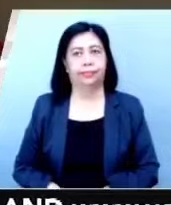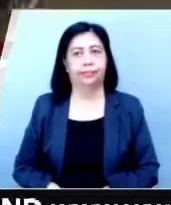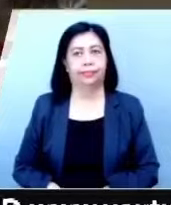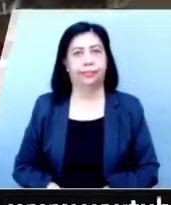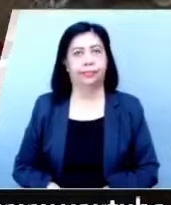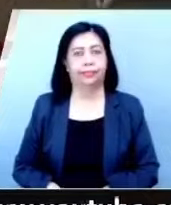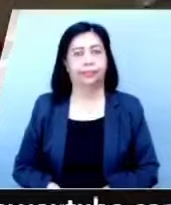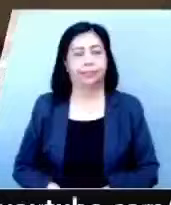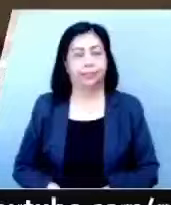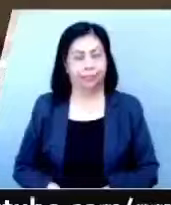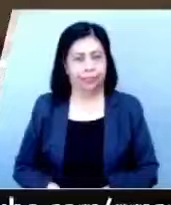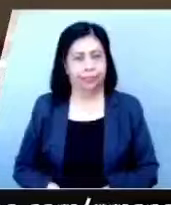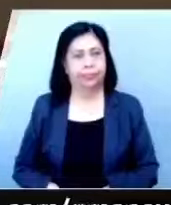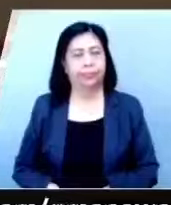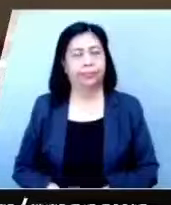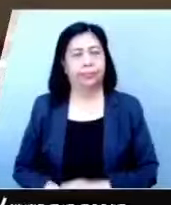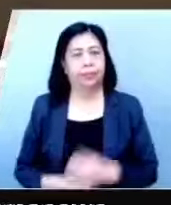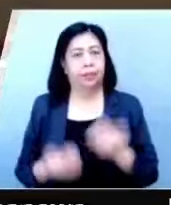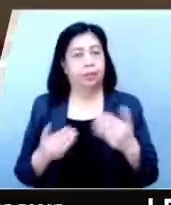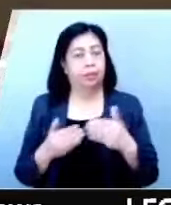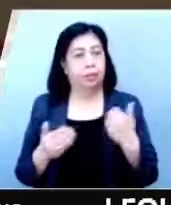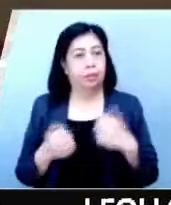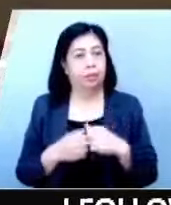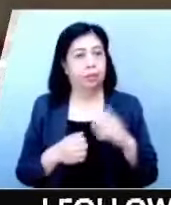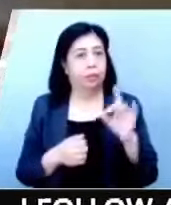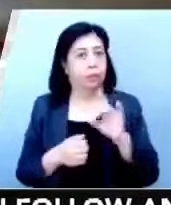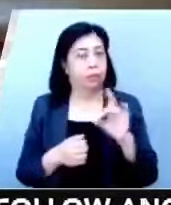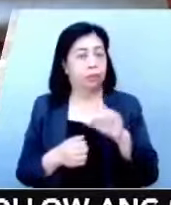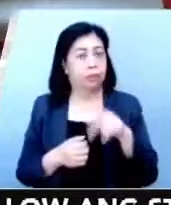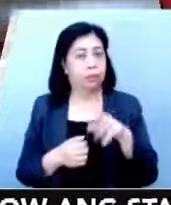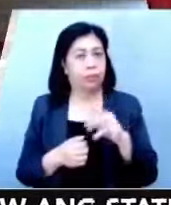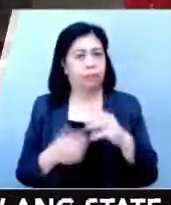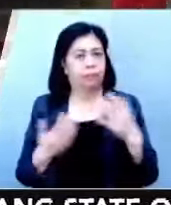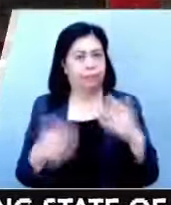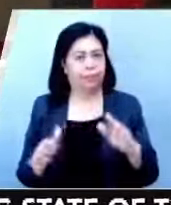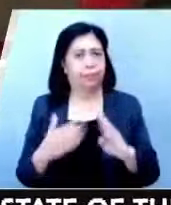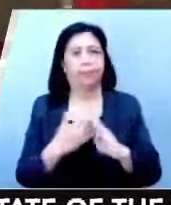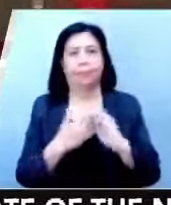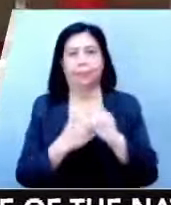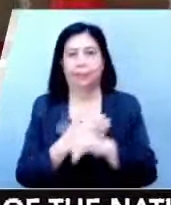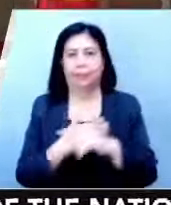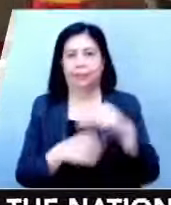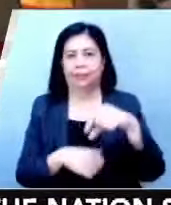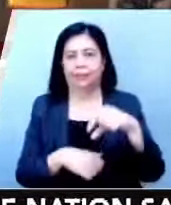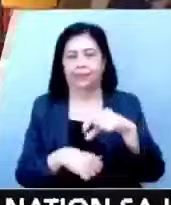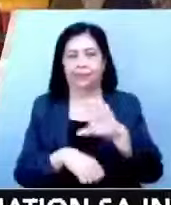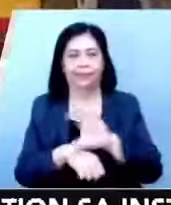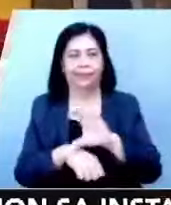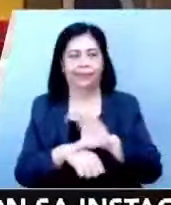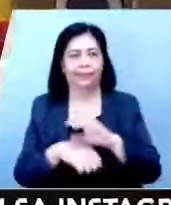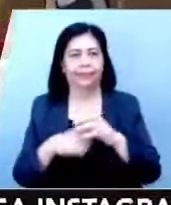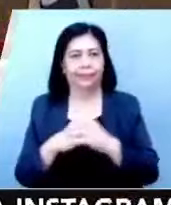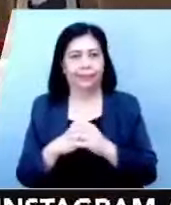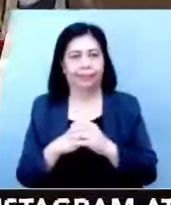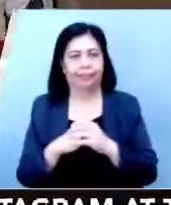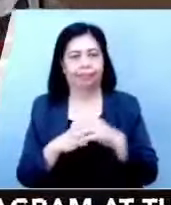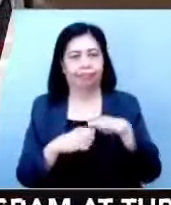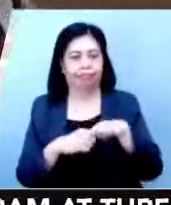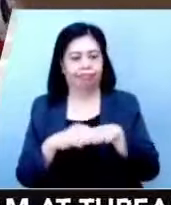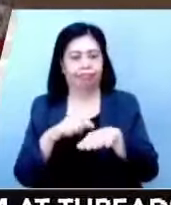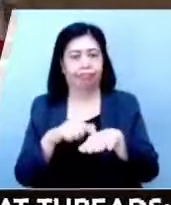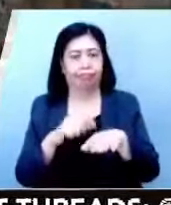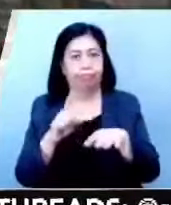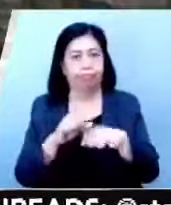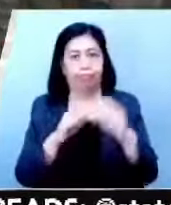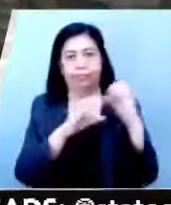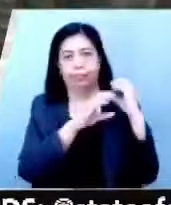Iyan, Maki, bago nga mag alas 8 ng gabi na ibalik na sa Quiapo Church ang andas ng poong Nazareno.